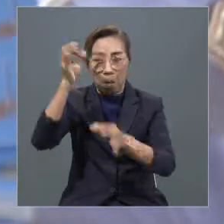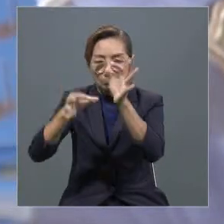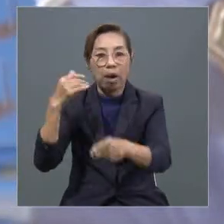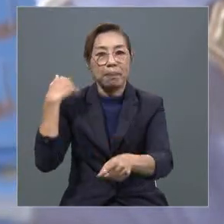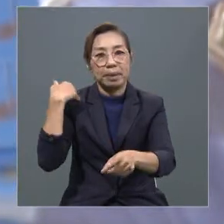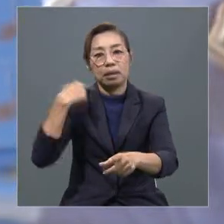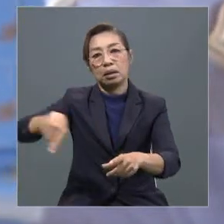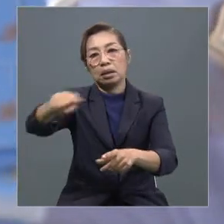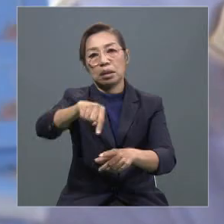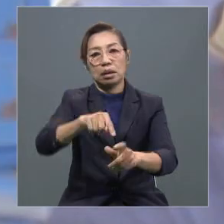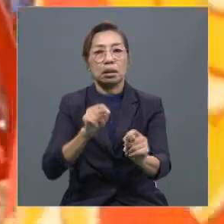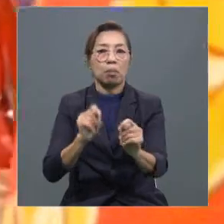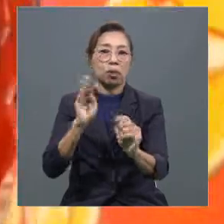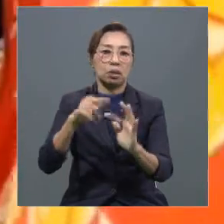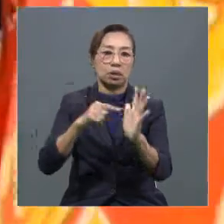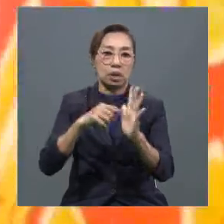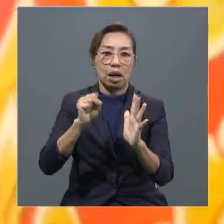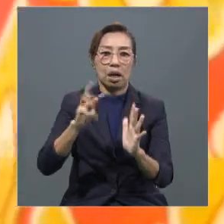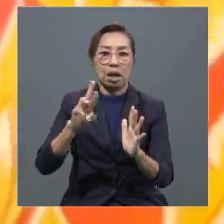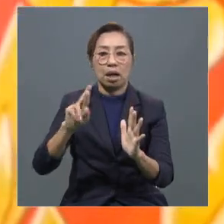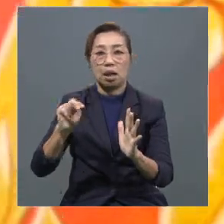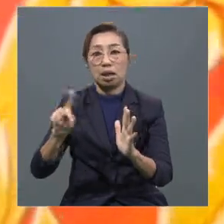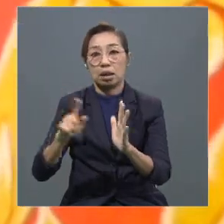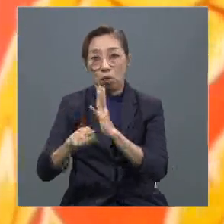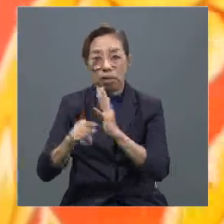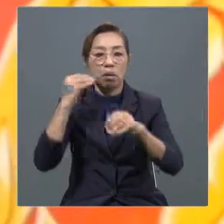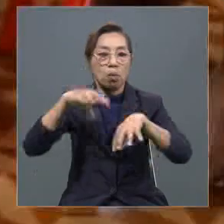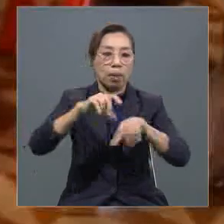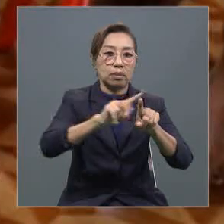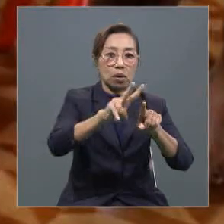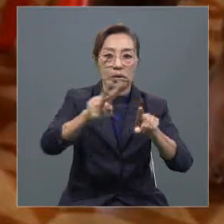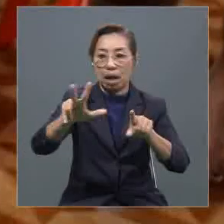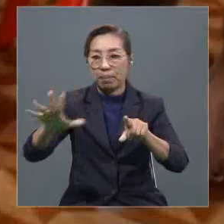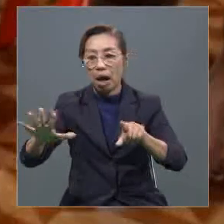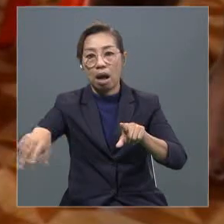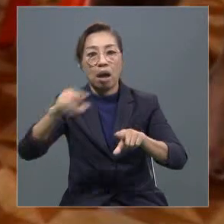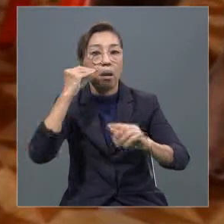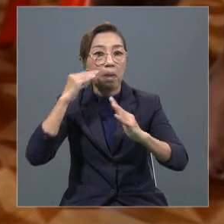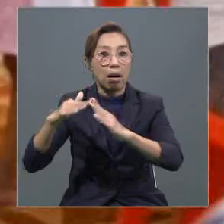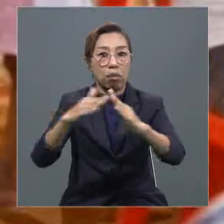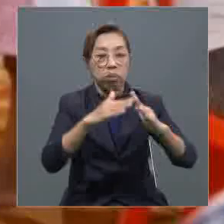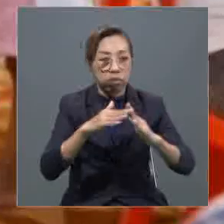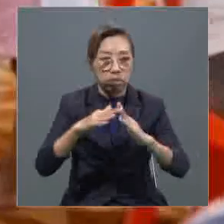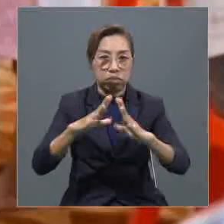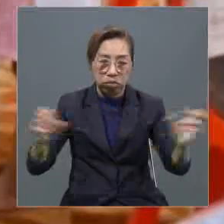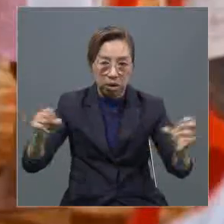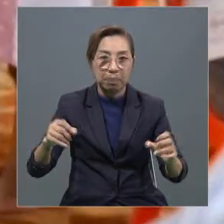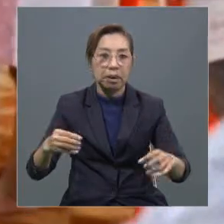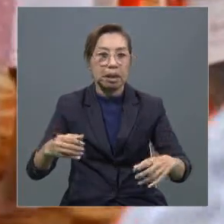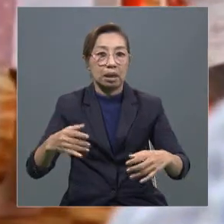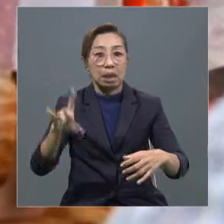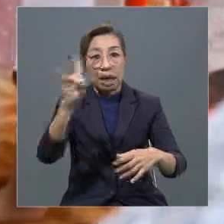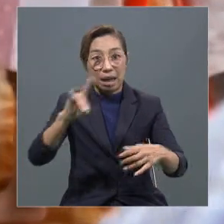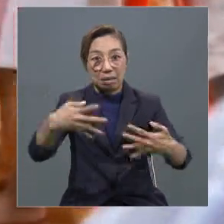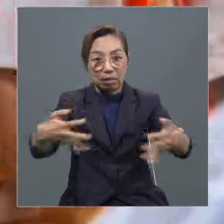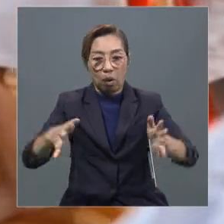คะในพื้นที่ของตำบลทาสวรรค์ในหมู่ที่ 2 3และ 5ทำให้บ้านเรือนเนี่ยเสียหาย 24หมู่บ้านมีคอกสัตว์อีก 1คอกที่